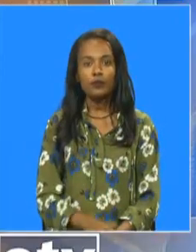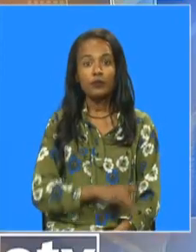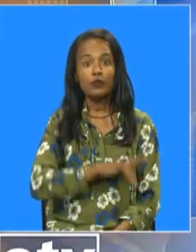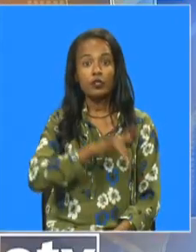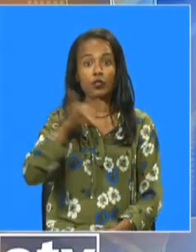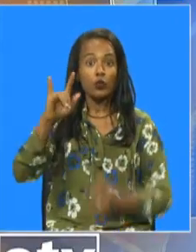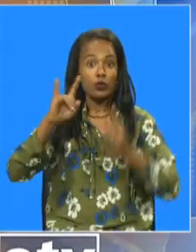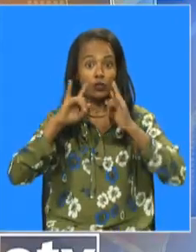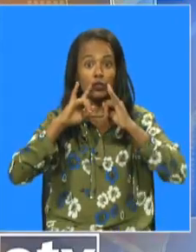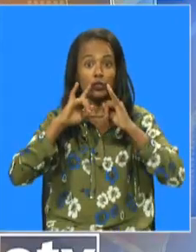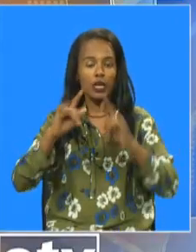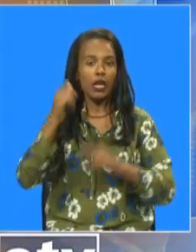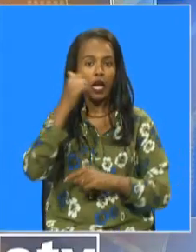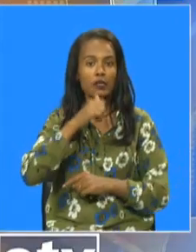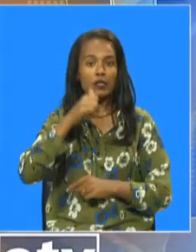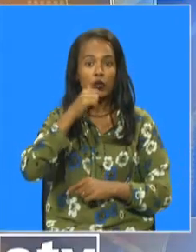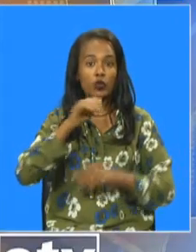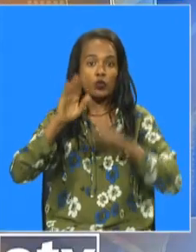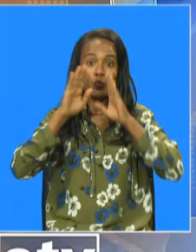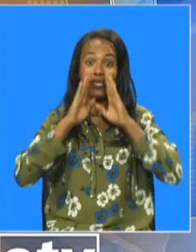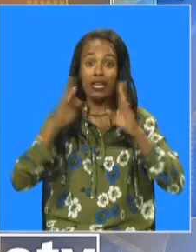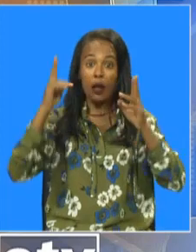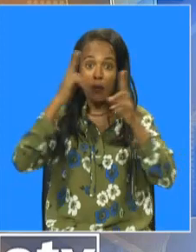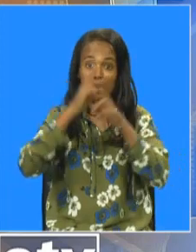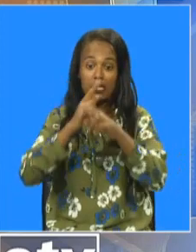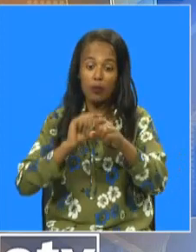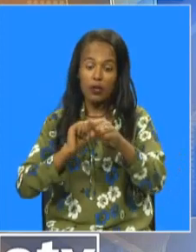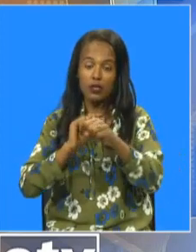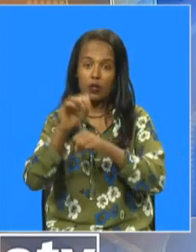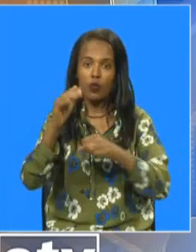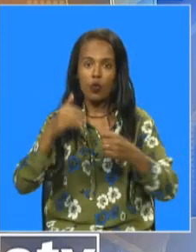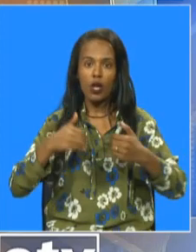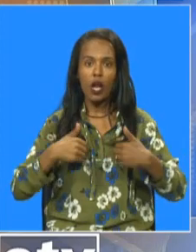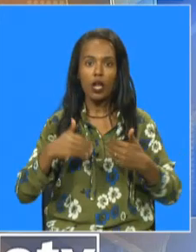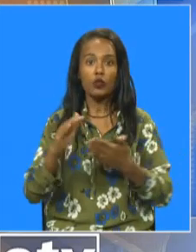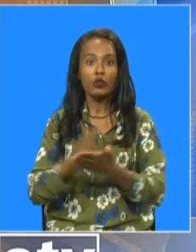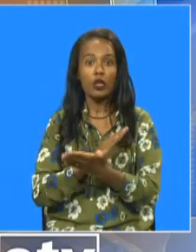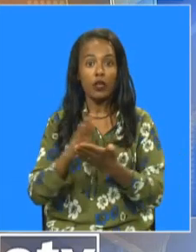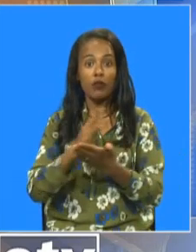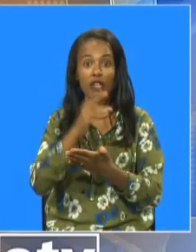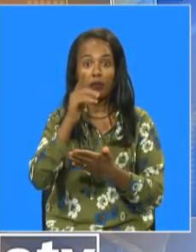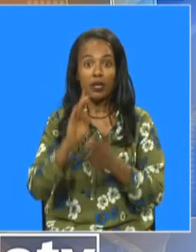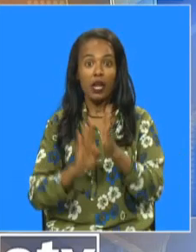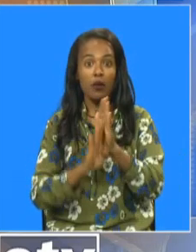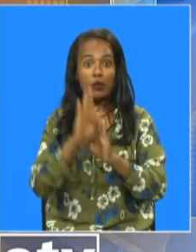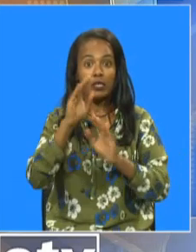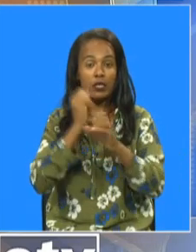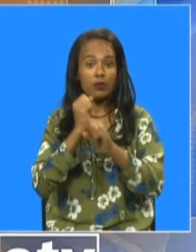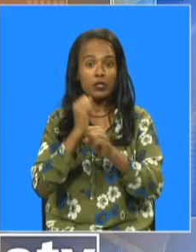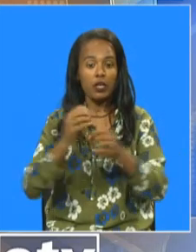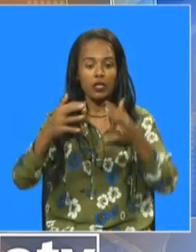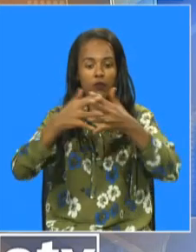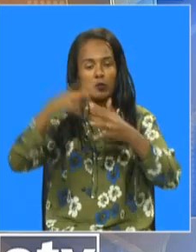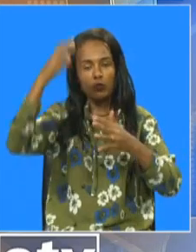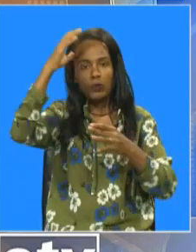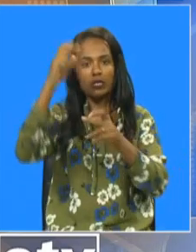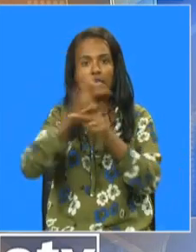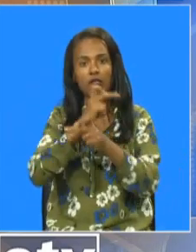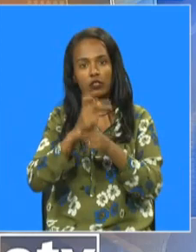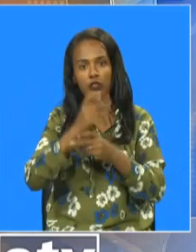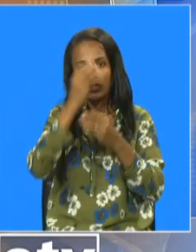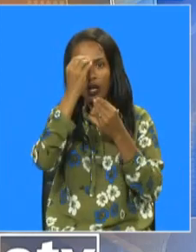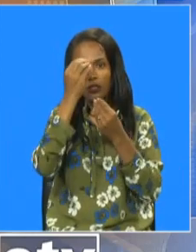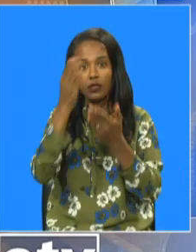የውጭ ዜና ላይ ደርሰናል። ሴቶች በሰላም ማስከበር ተልእኮ ውስጥ ያላቸውን ተሳታፊነት ሚና ለማሳደግ እንደሚሰራ የተባበሩት መንግስታት ድርጅት